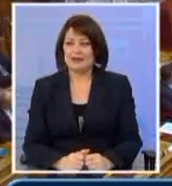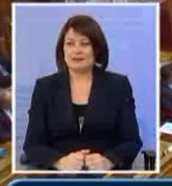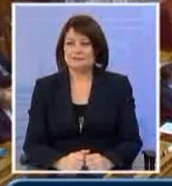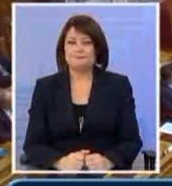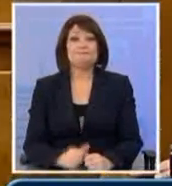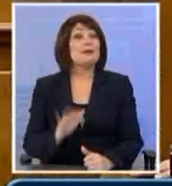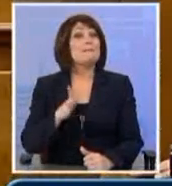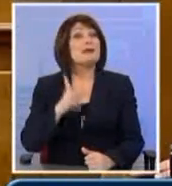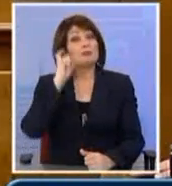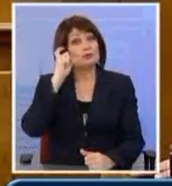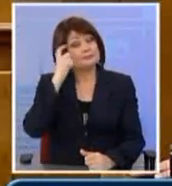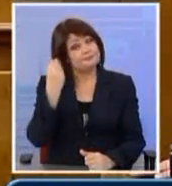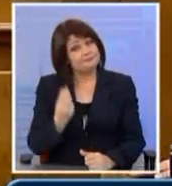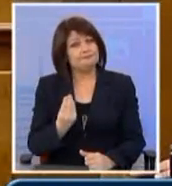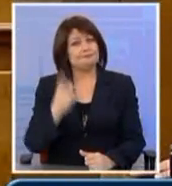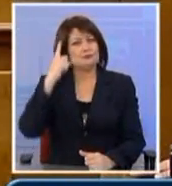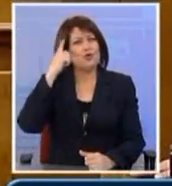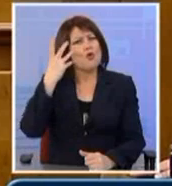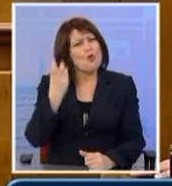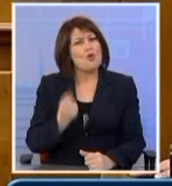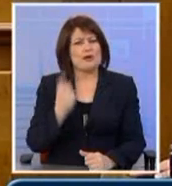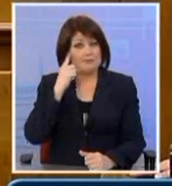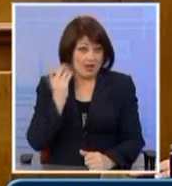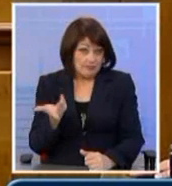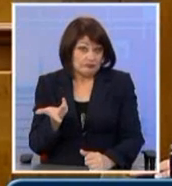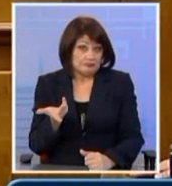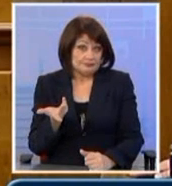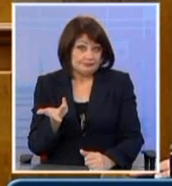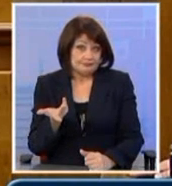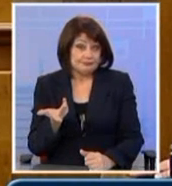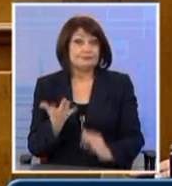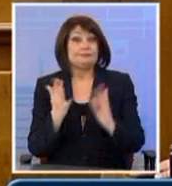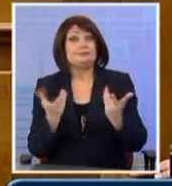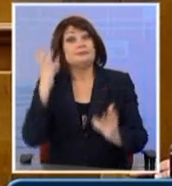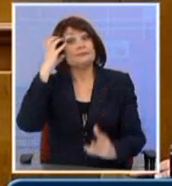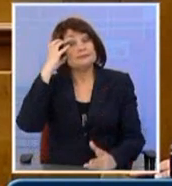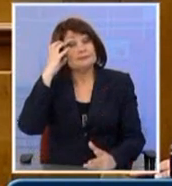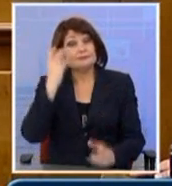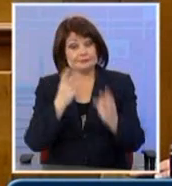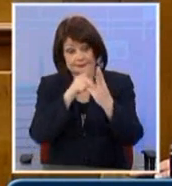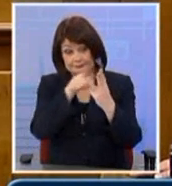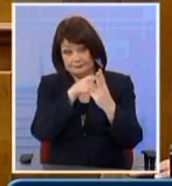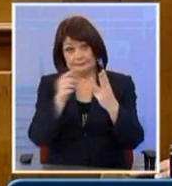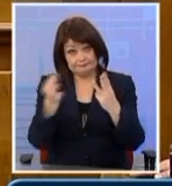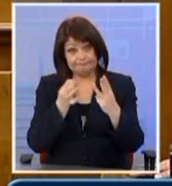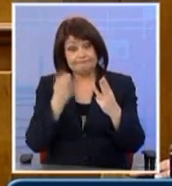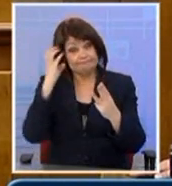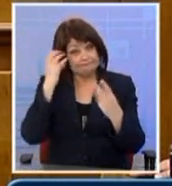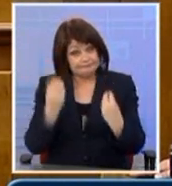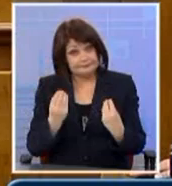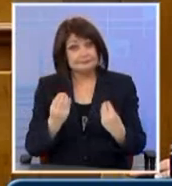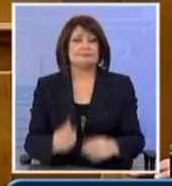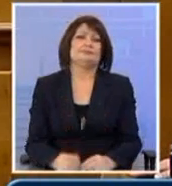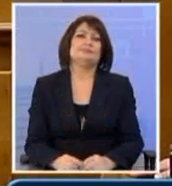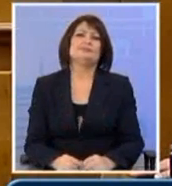μήπως πρέπει να σκεφτείτε λίγο καλύτερα και ωριμότερα? Μήπως σας θυμίζουν τίποτα αυτά τα τρία? Μήπως σας